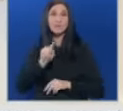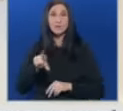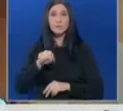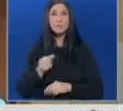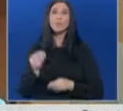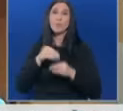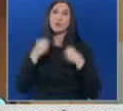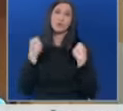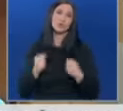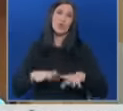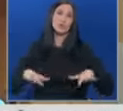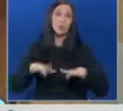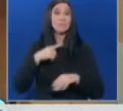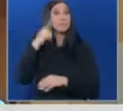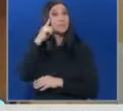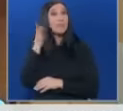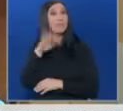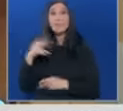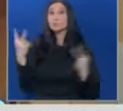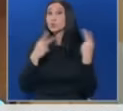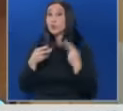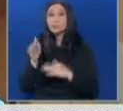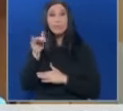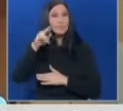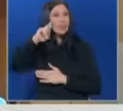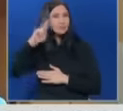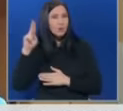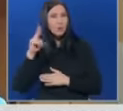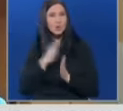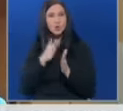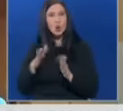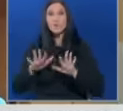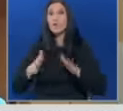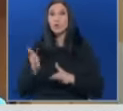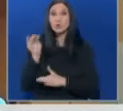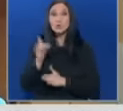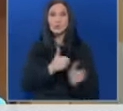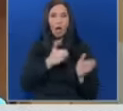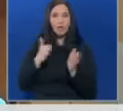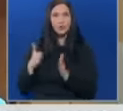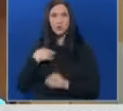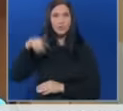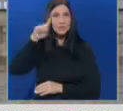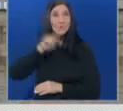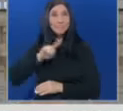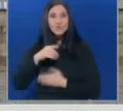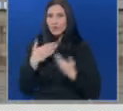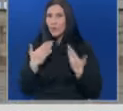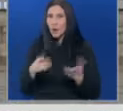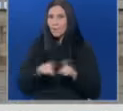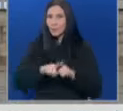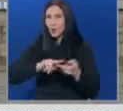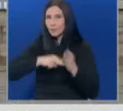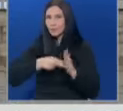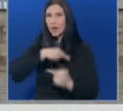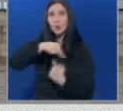ситуацията. Не знаем дали споразумението ще бъде изпълнено в срок. Вероятно ще бъде отложено, но не знаем до кога. Подобен